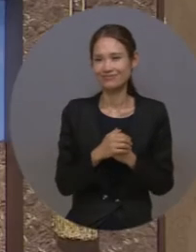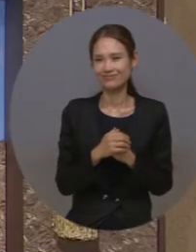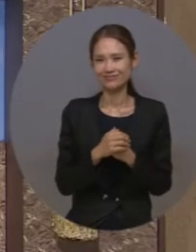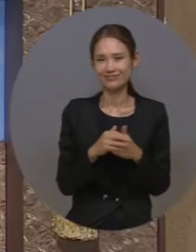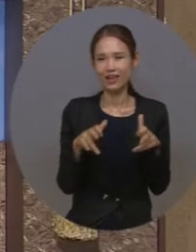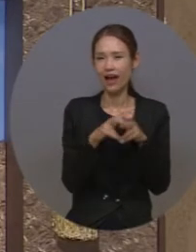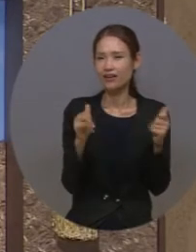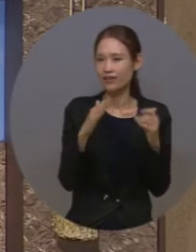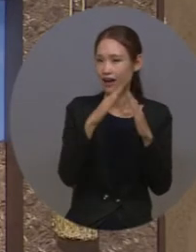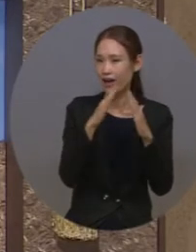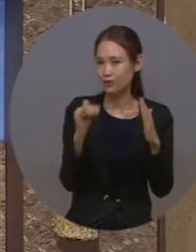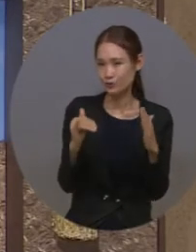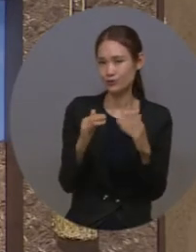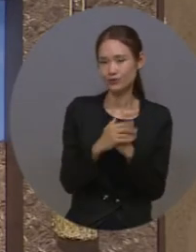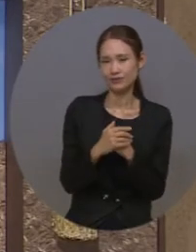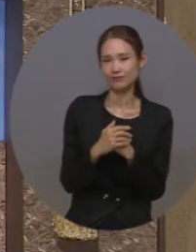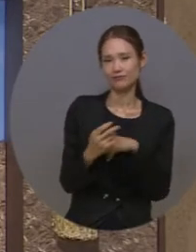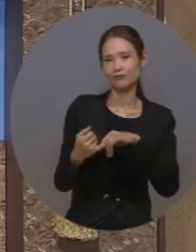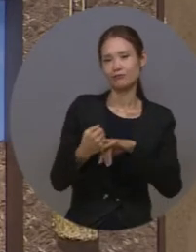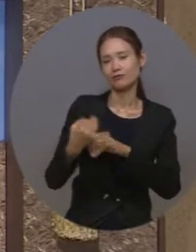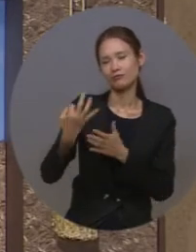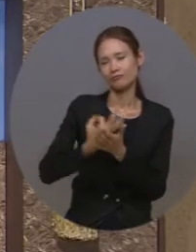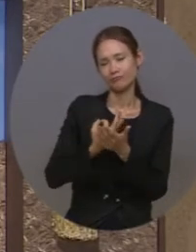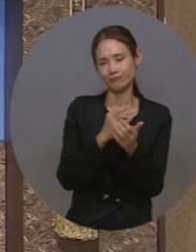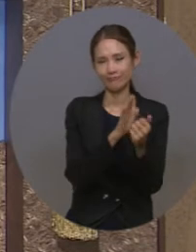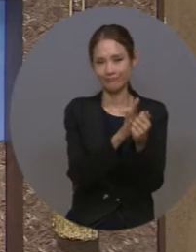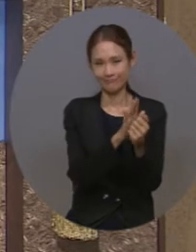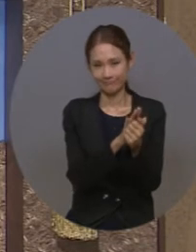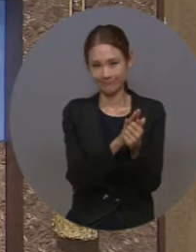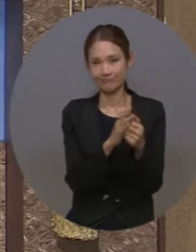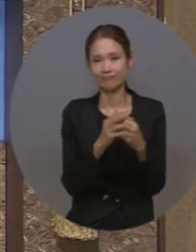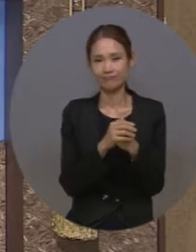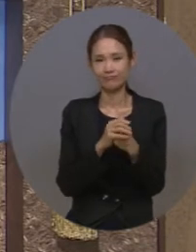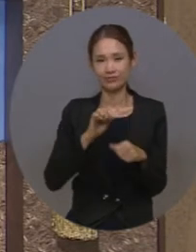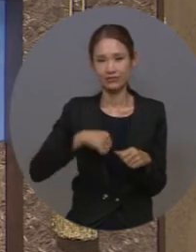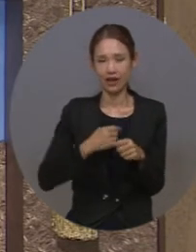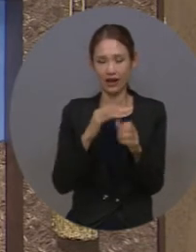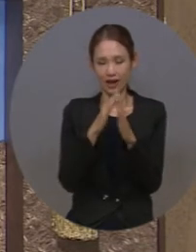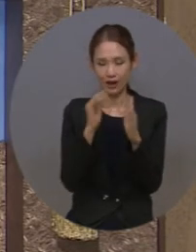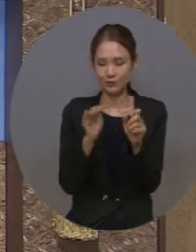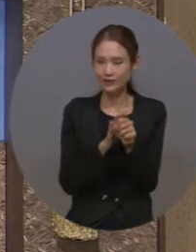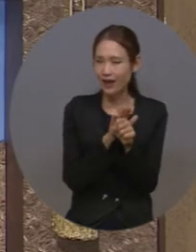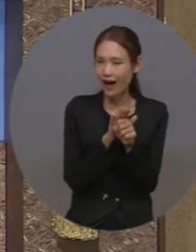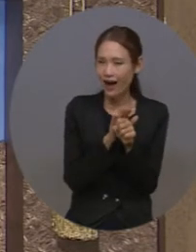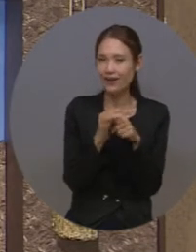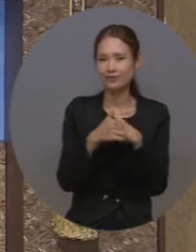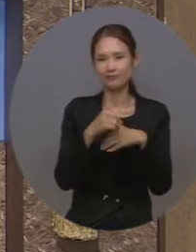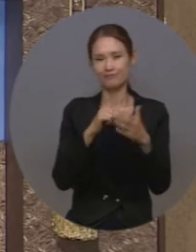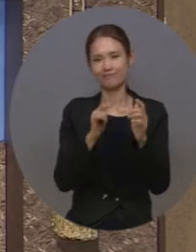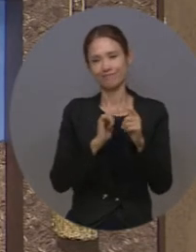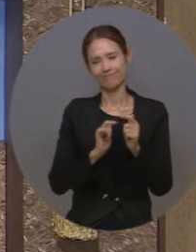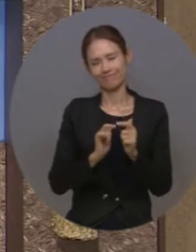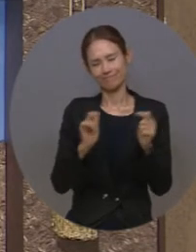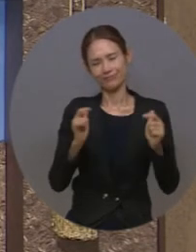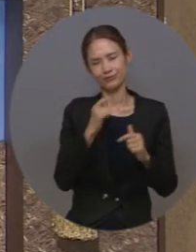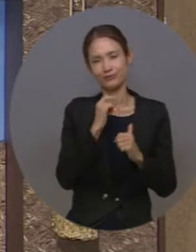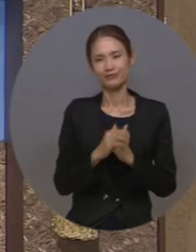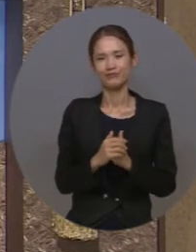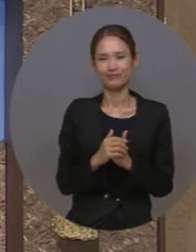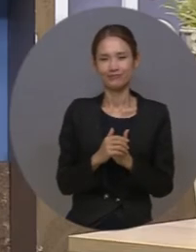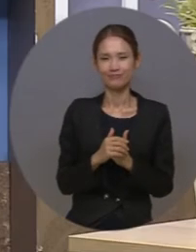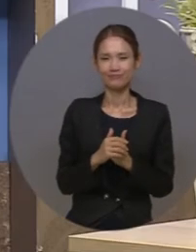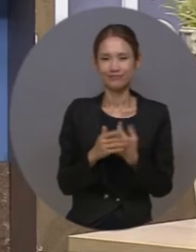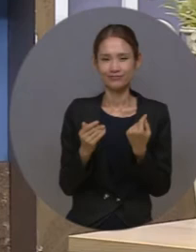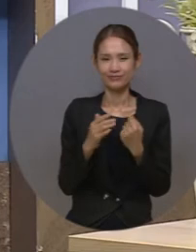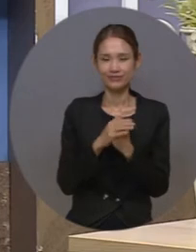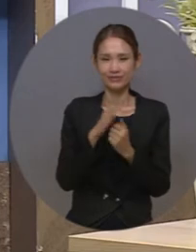장애인 가족들한테도 수입이 좀 되고 그쵸. 또 자기 가족을 사랑하는 마음을 더 네. 가질 수 있게끔. 예. 네.